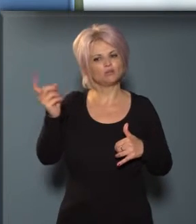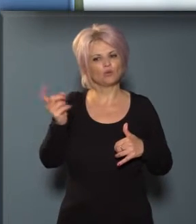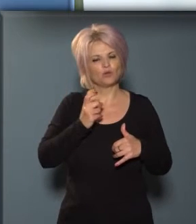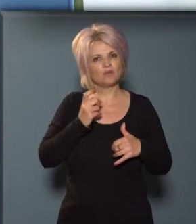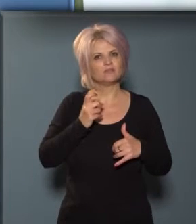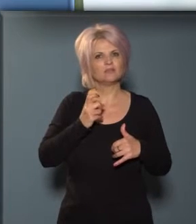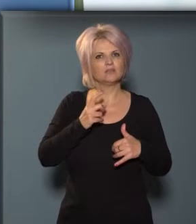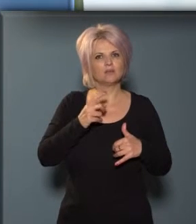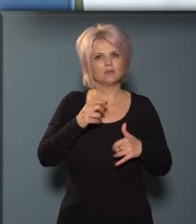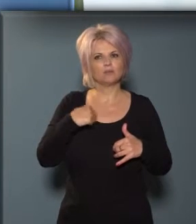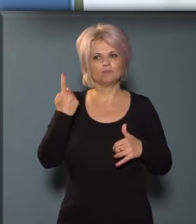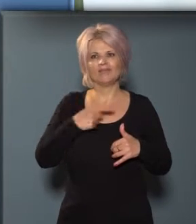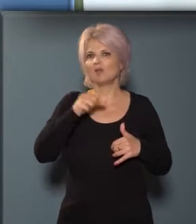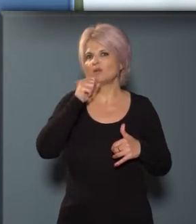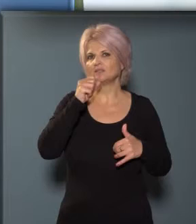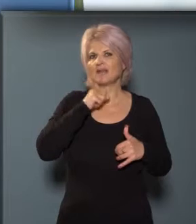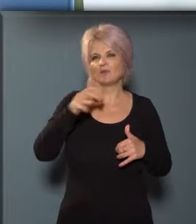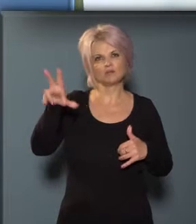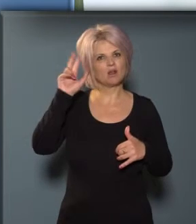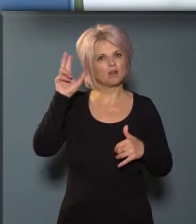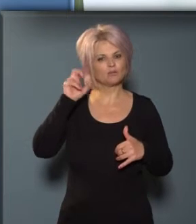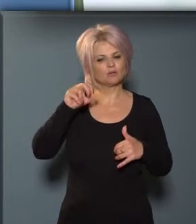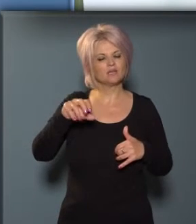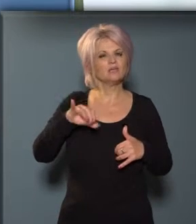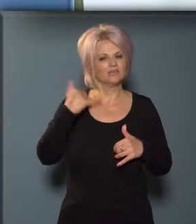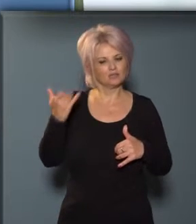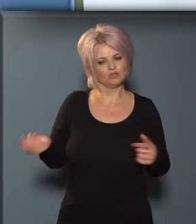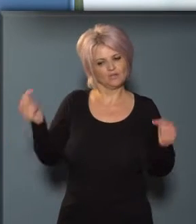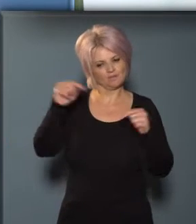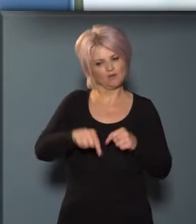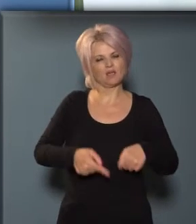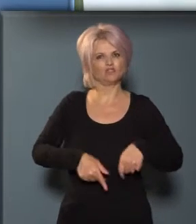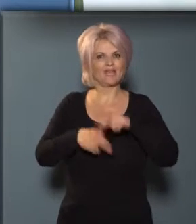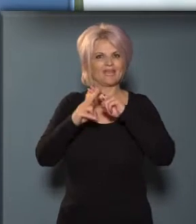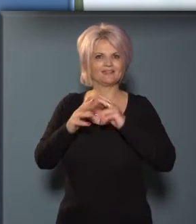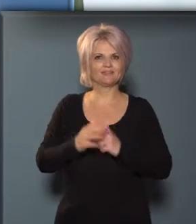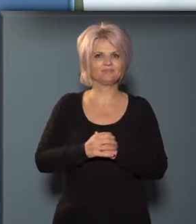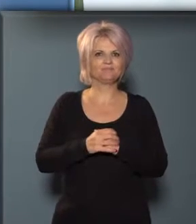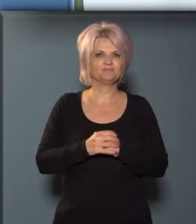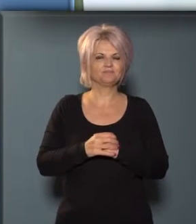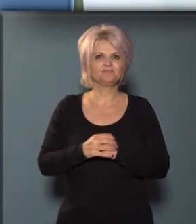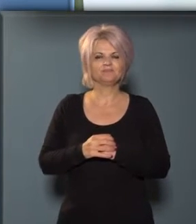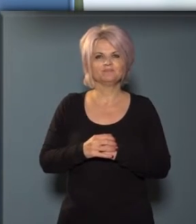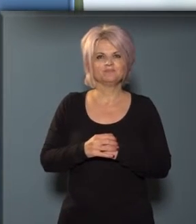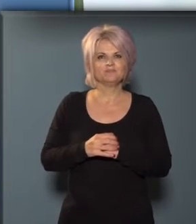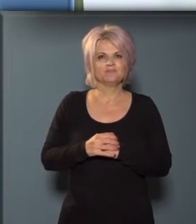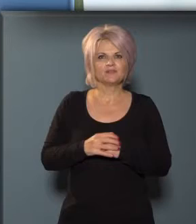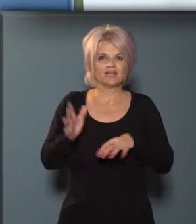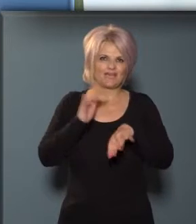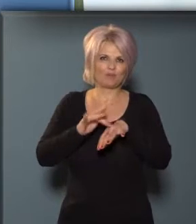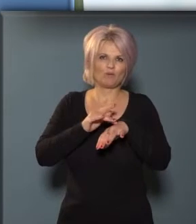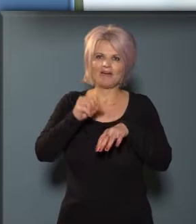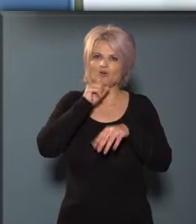óvodánkban, a három szem összevont óvodában vannak hallgatók, és a hallgatók is itt vannak már, és segítenek nekünk, egy kicsit belekostulnak ők is a